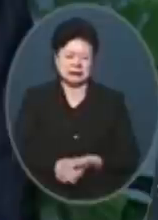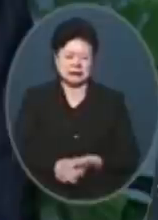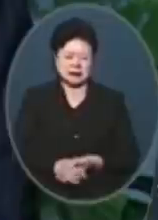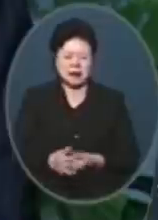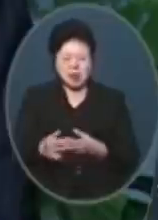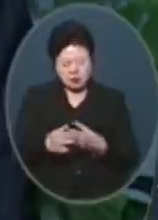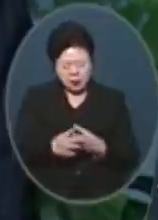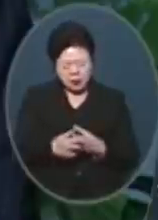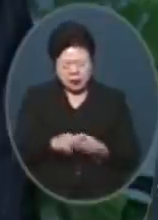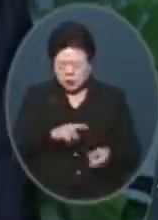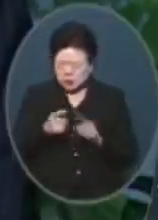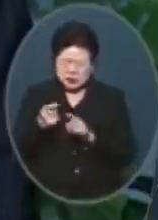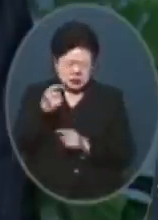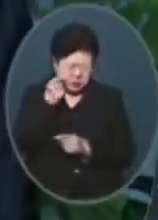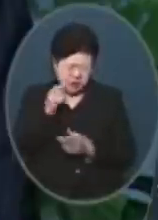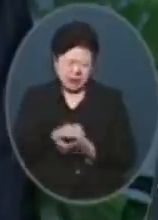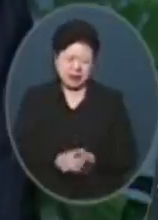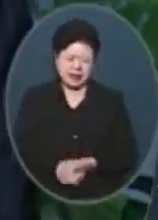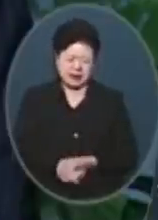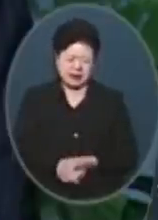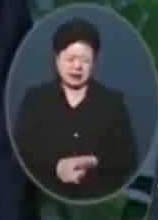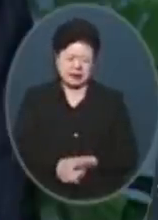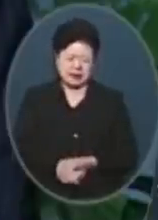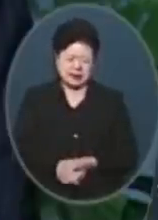병원에 가도 안 낫지 않냐고